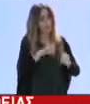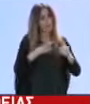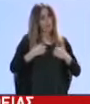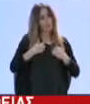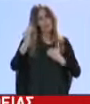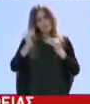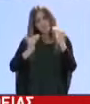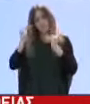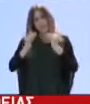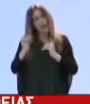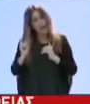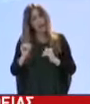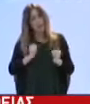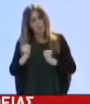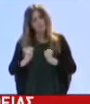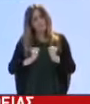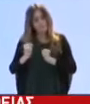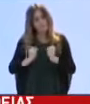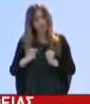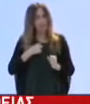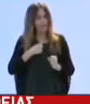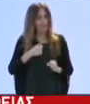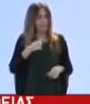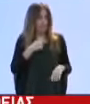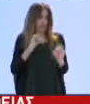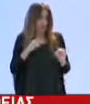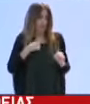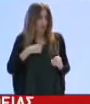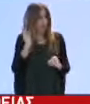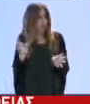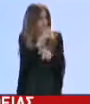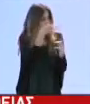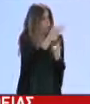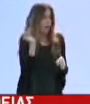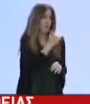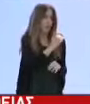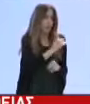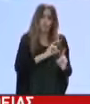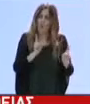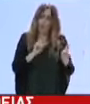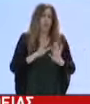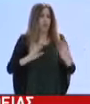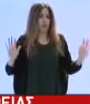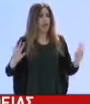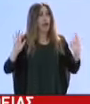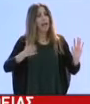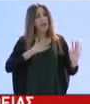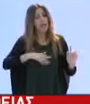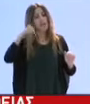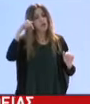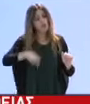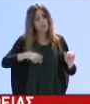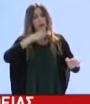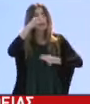όλοι μας, να τους πείσουμε από τη μία μέρα στην άλλη. Θέλω σήμερα όμως να απευθυνθώ, ειδικά σε όλους